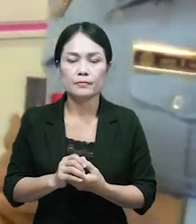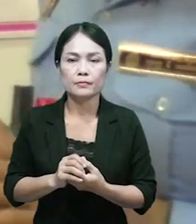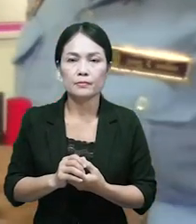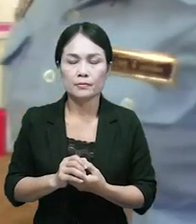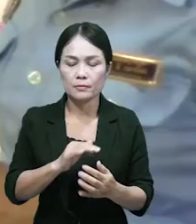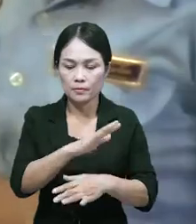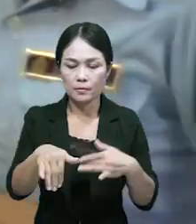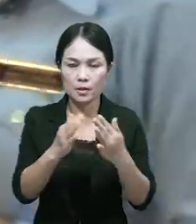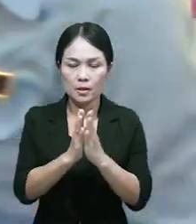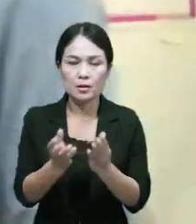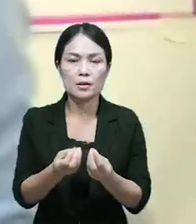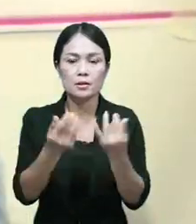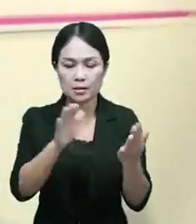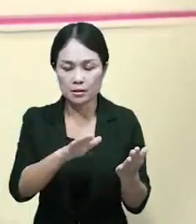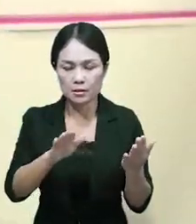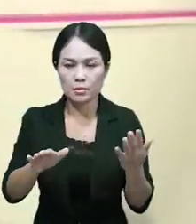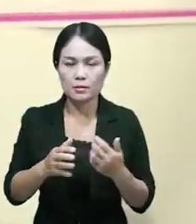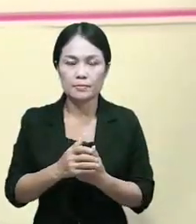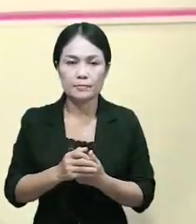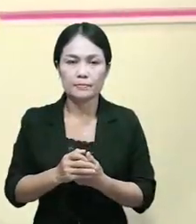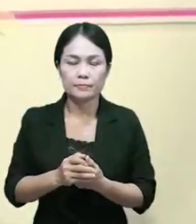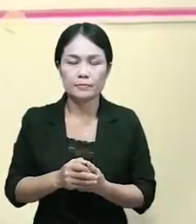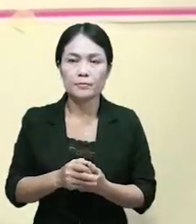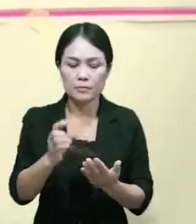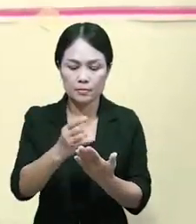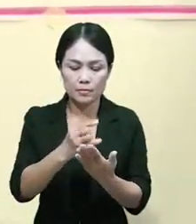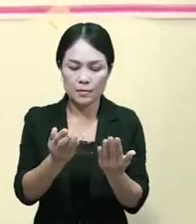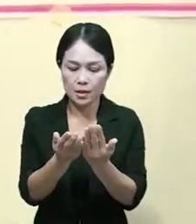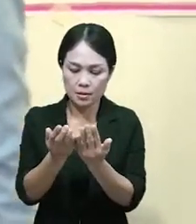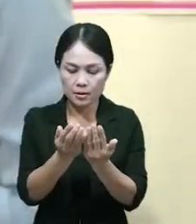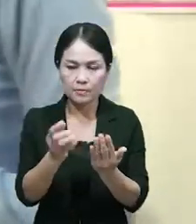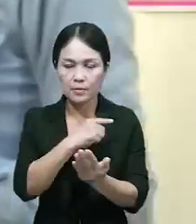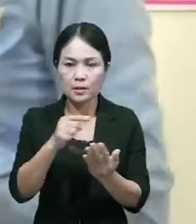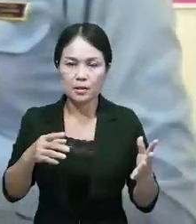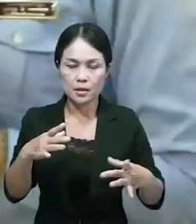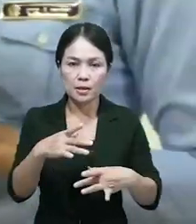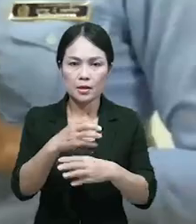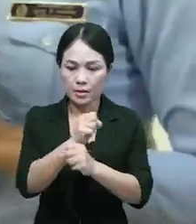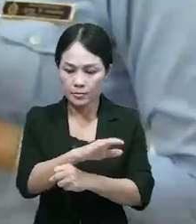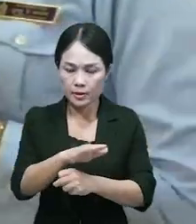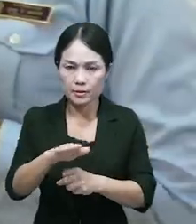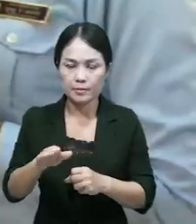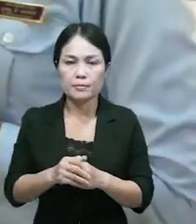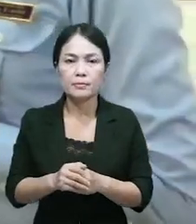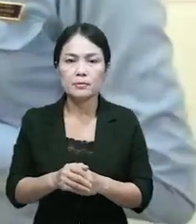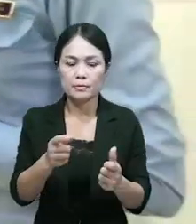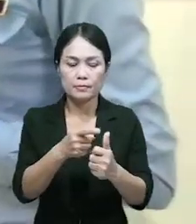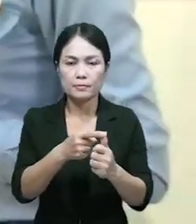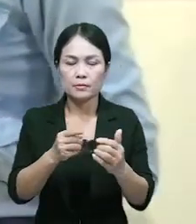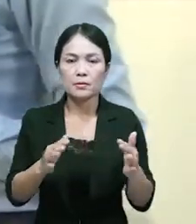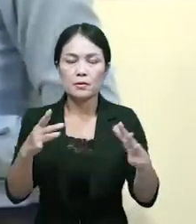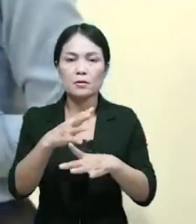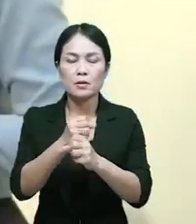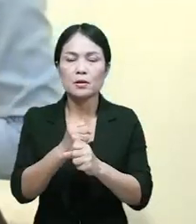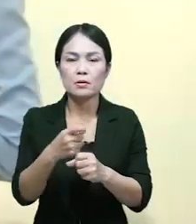អរគុណច្រើនកូនអញ្ចឹងមានអំណានរបស់យើងចាប់ហើយណាកូនណាអញ្ចឹងមុននឹងចាប់គឺអ្